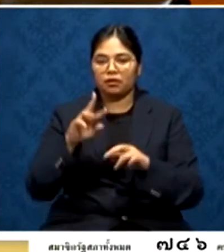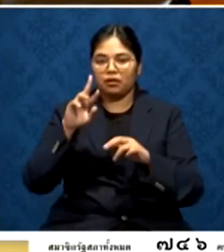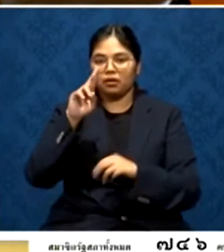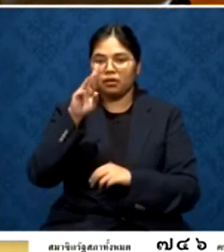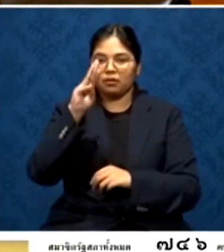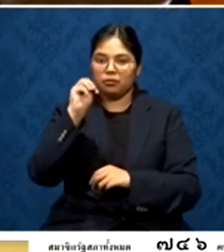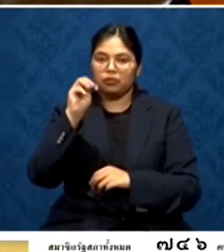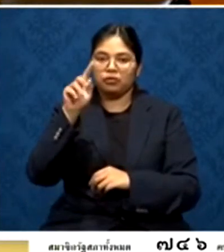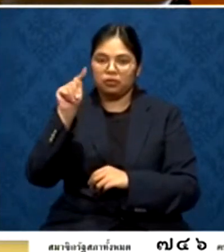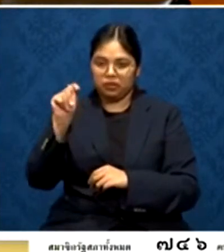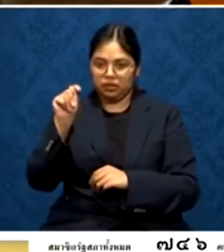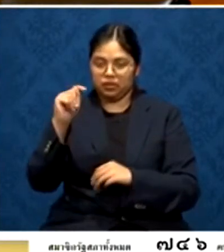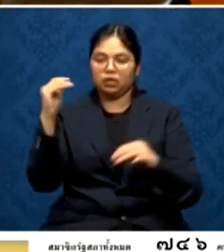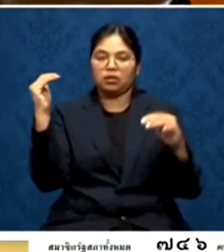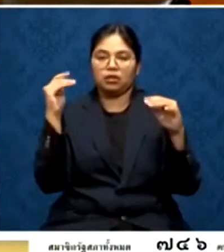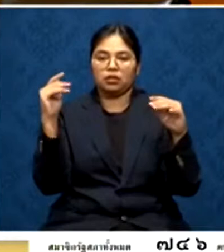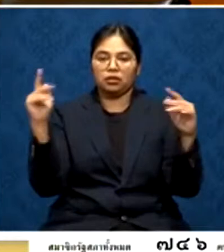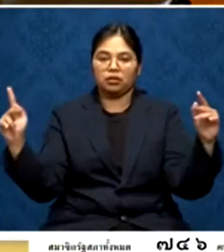ระทรวงคมนาคม